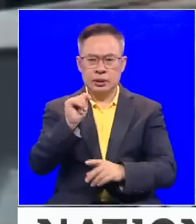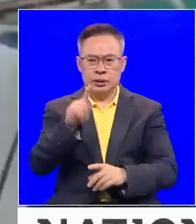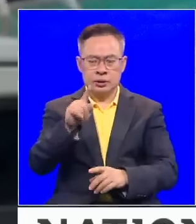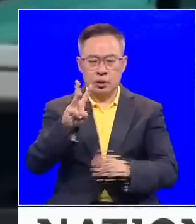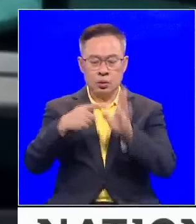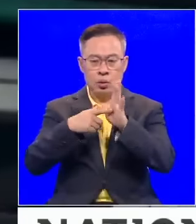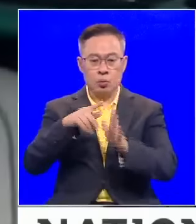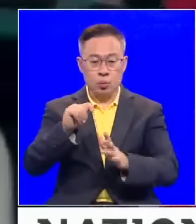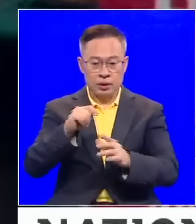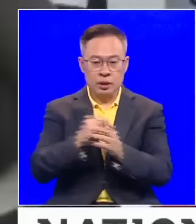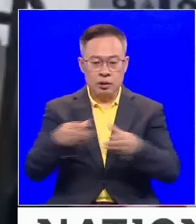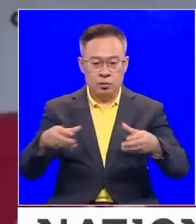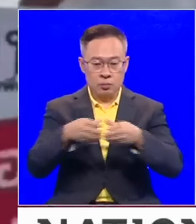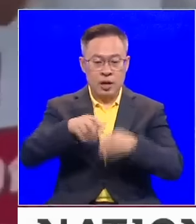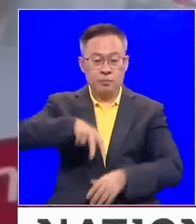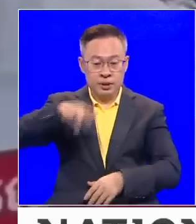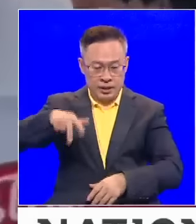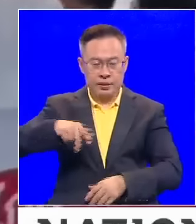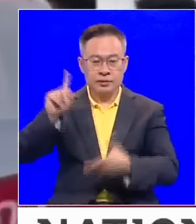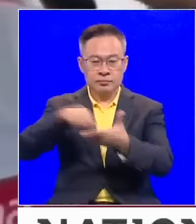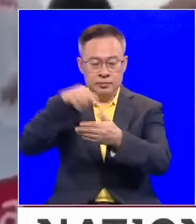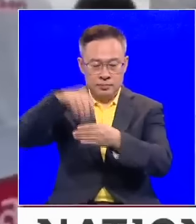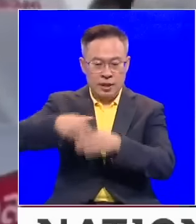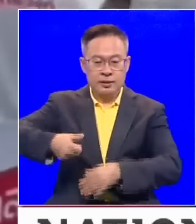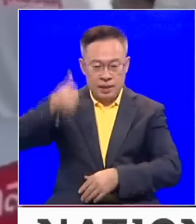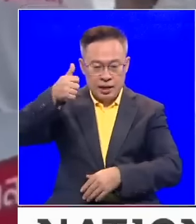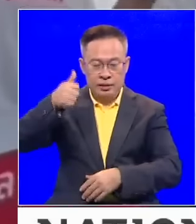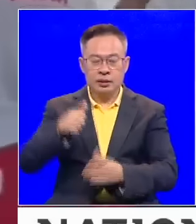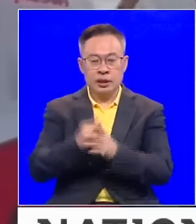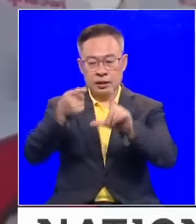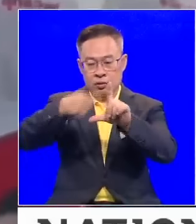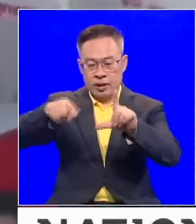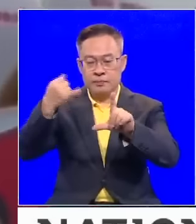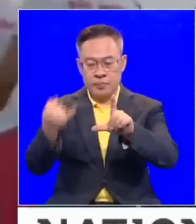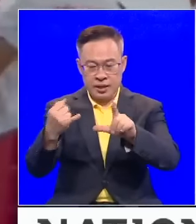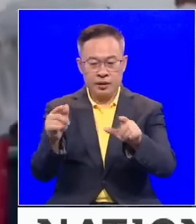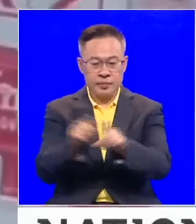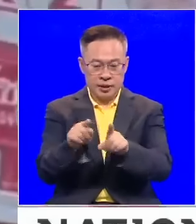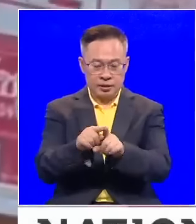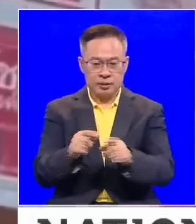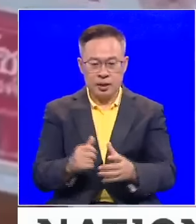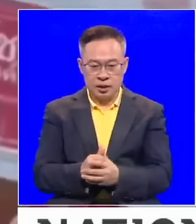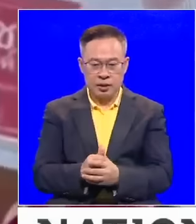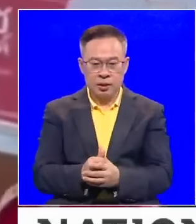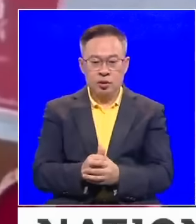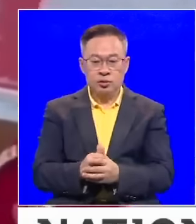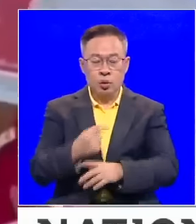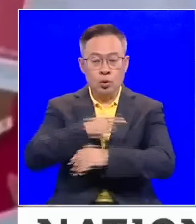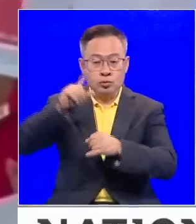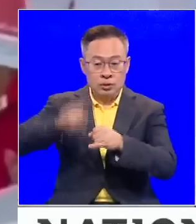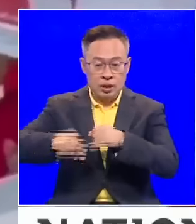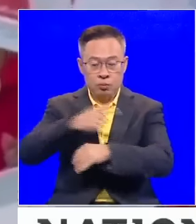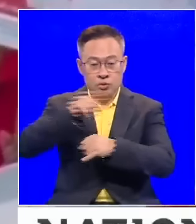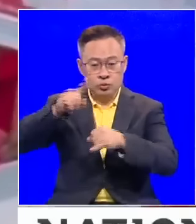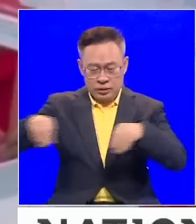ากเพื่อไทยเอาชนะนายชัยประพันธ์สิงห์ชัยจากก้าวไกลค่ะก็การหาเสียงช่วงโค้งสุดท้ายนี่เรียกได้ว่า